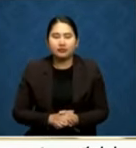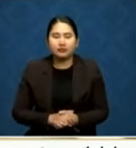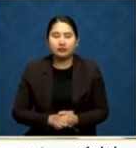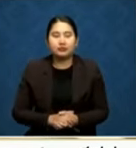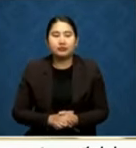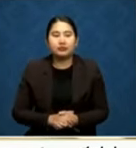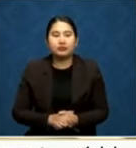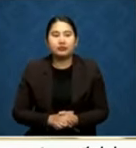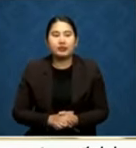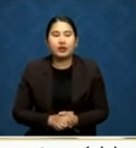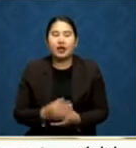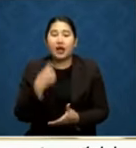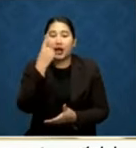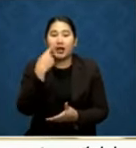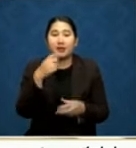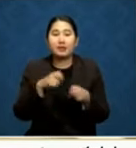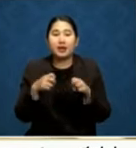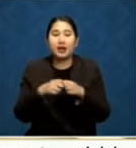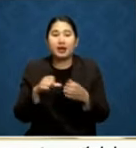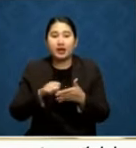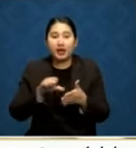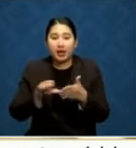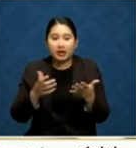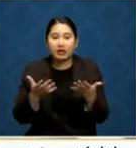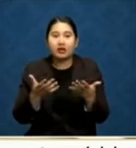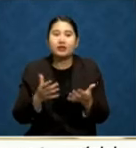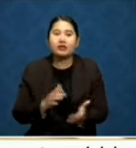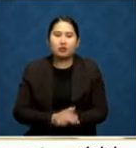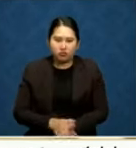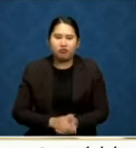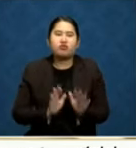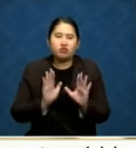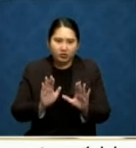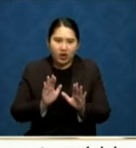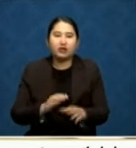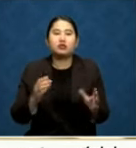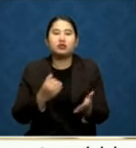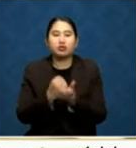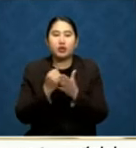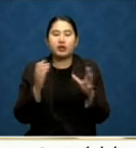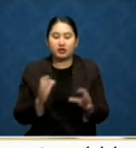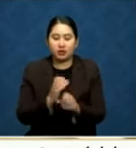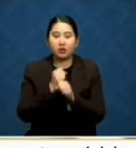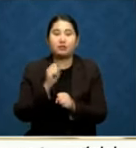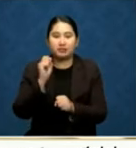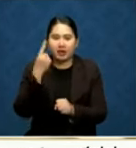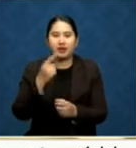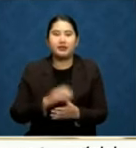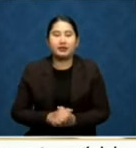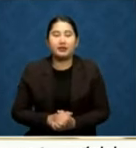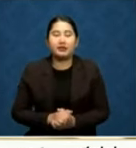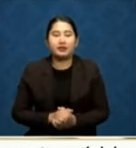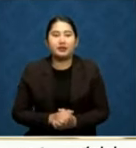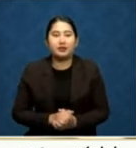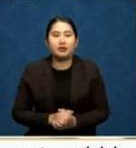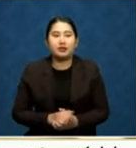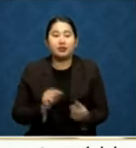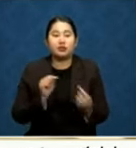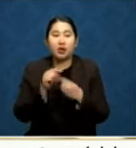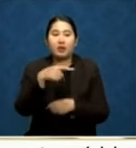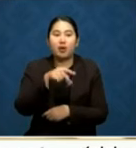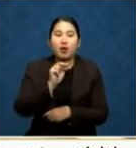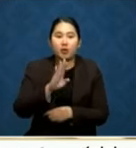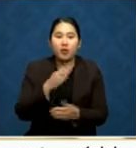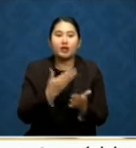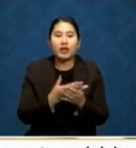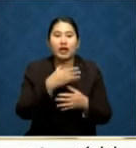มันจะให้ใล้แก่ จึงขอโดยสารเรื่องนี้ขอใหทสรปใหผมฟงอครั้งหน่งนะครับเรื่องการพ.บ.บ